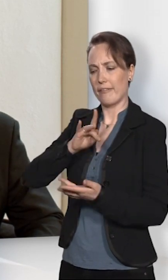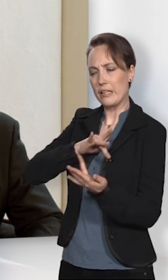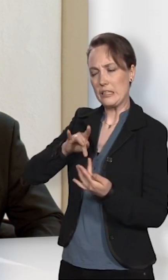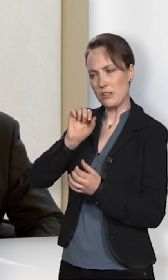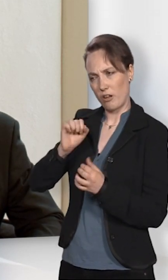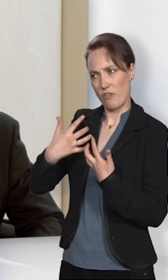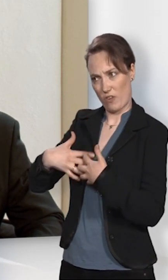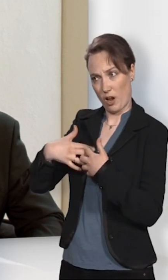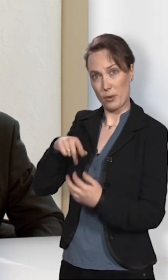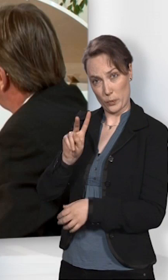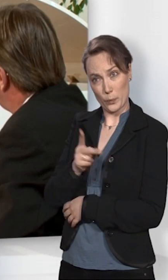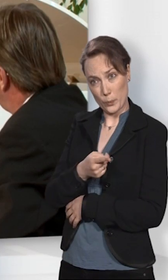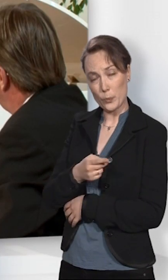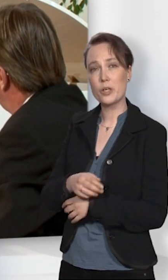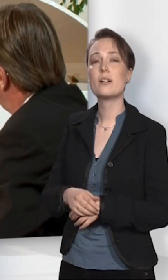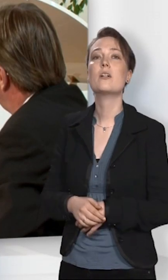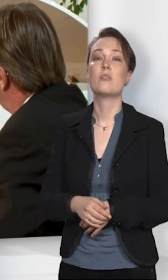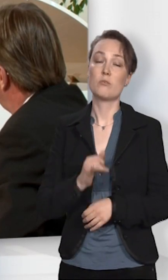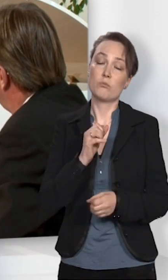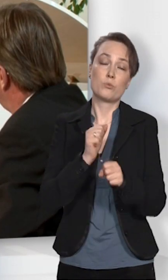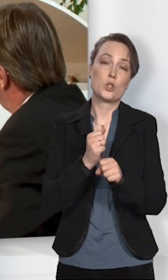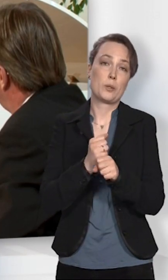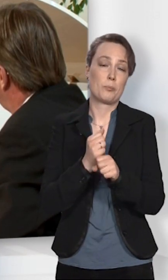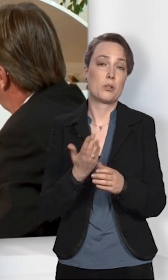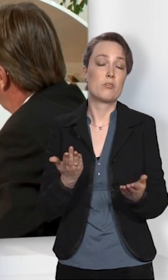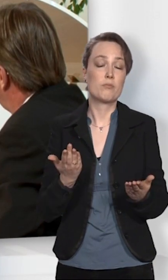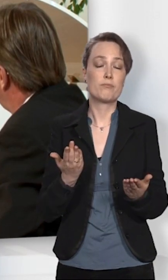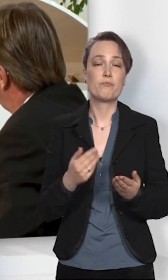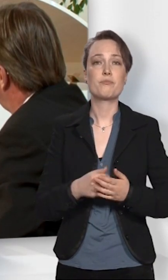verarbeiten kann? Ja, ganz bestimmt. Ich könnte jetzt keine